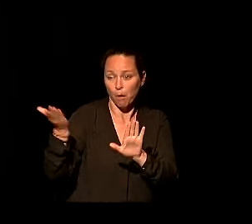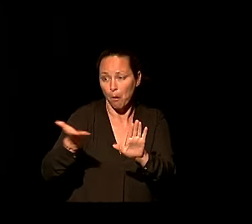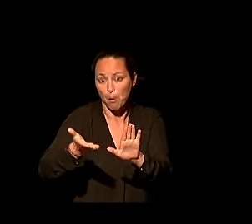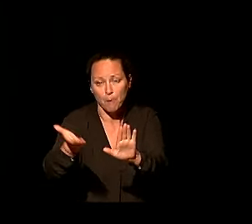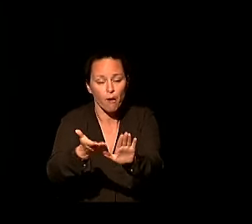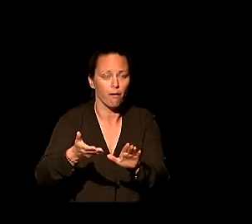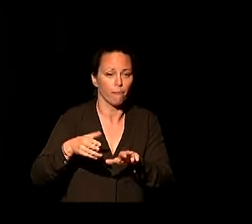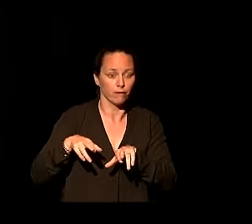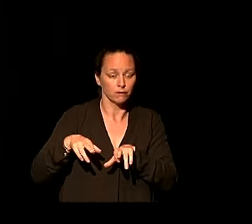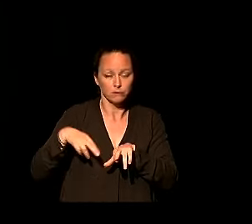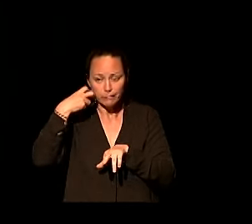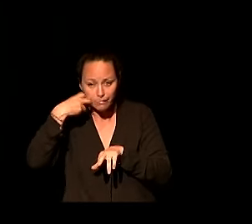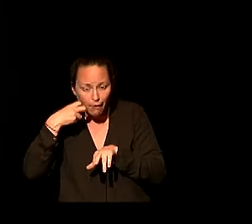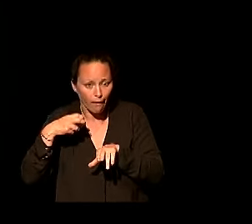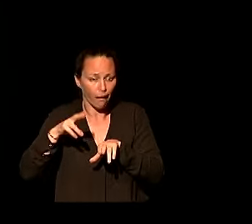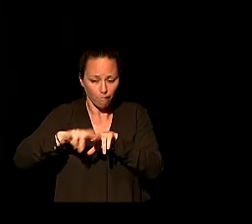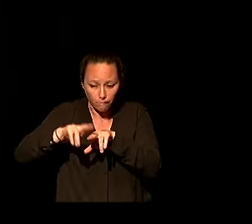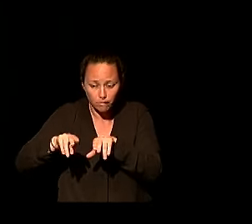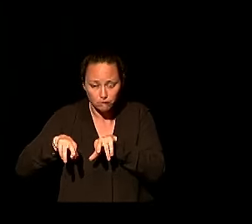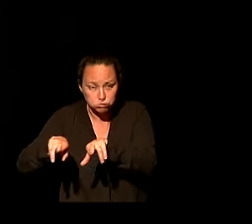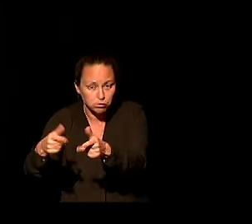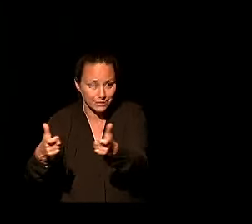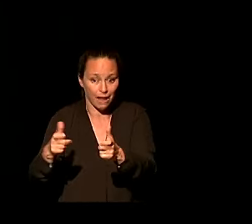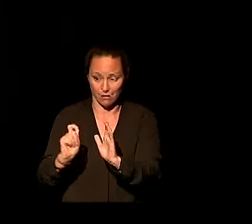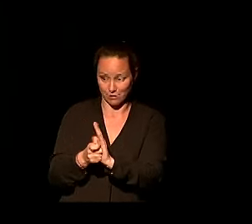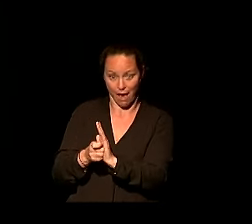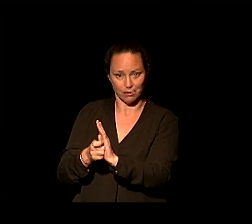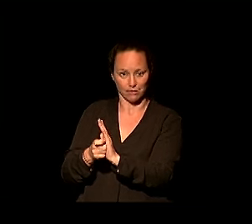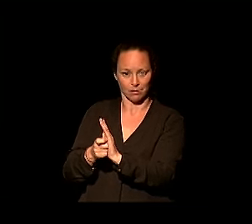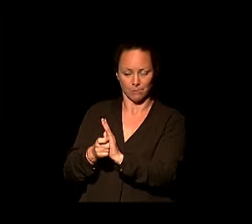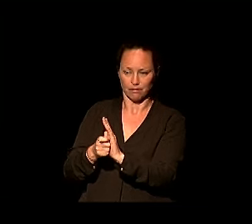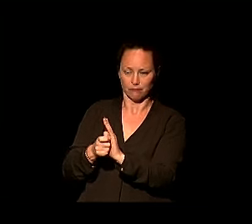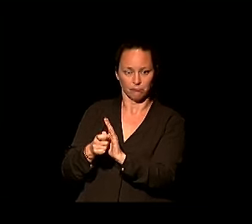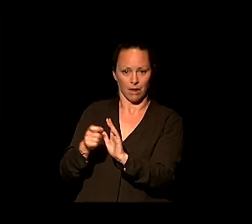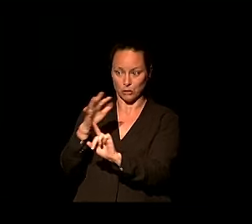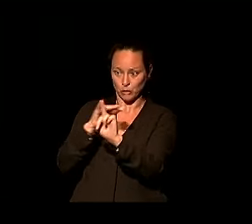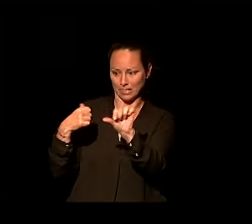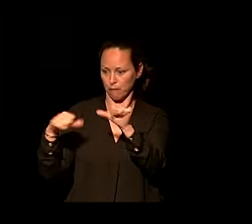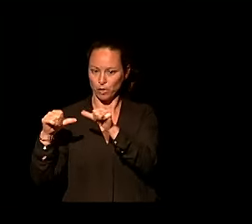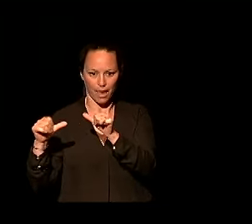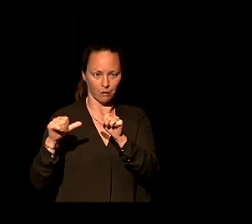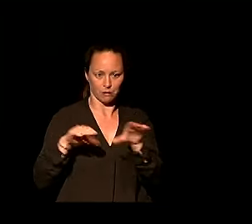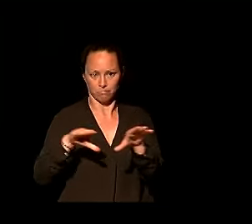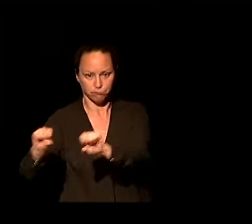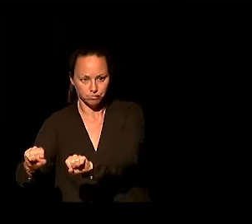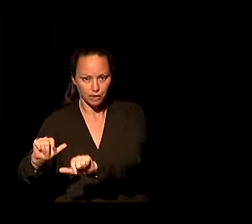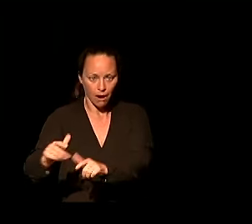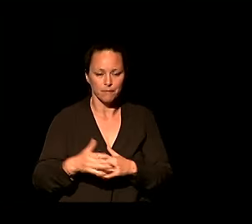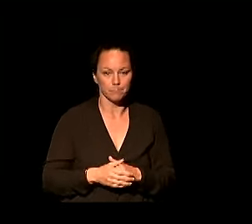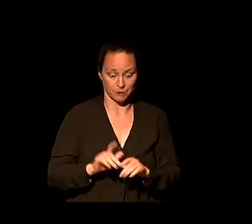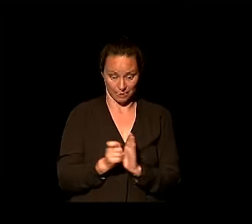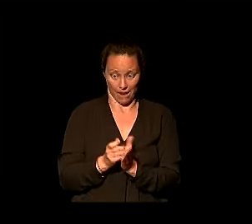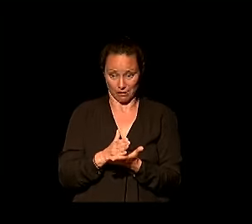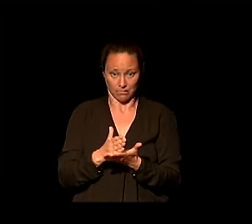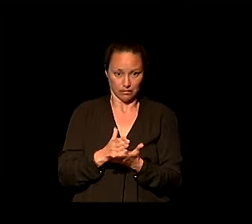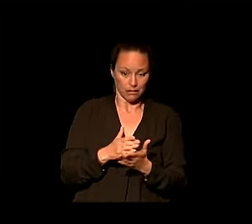ligne de train, etc. Donc c'est aussi un moment où la modernité arrive et le saisissement comme ça de cet entre-deux. Et finalement, on va le retrouver plus